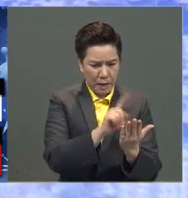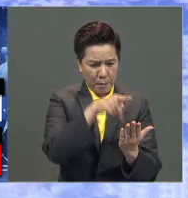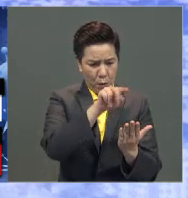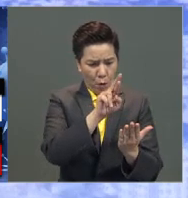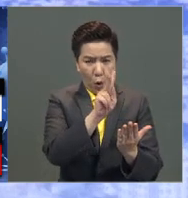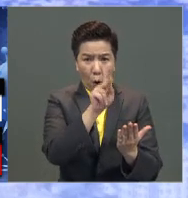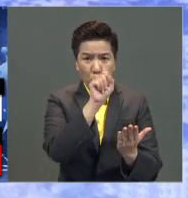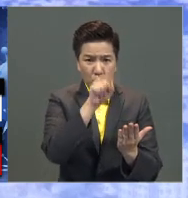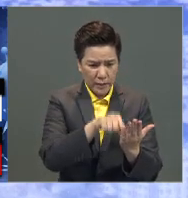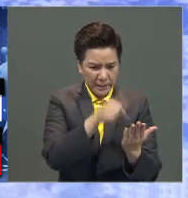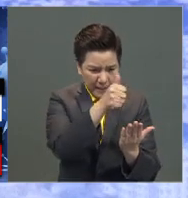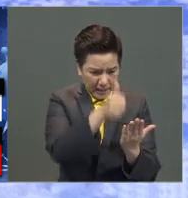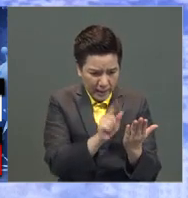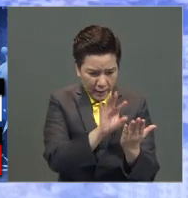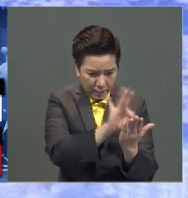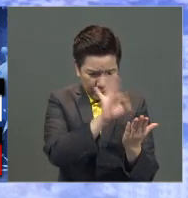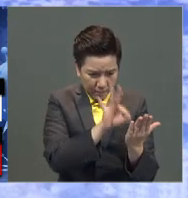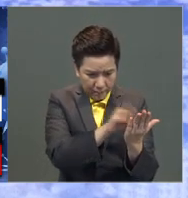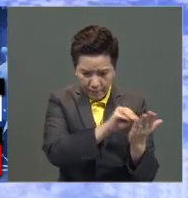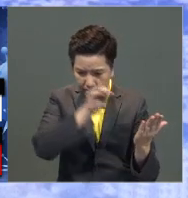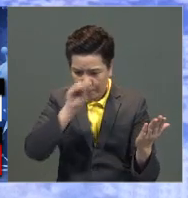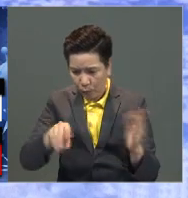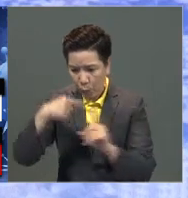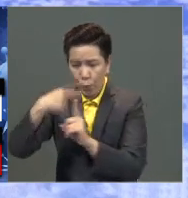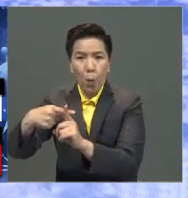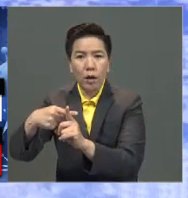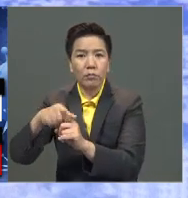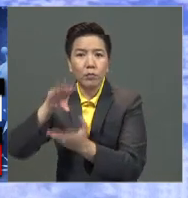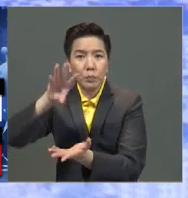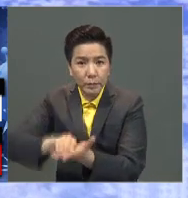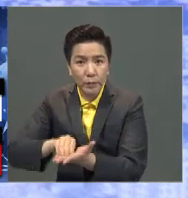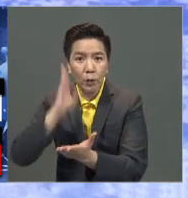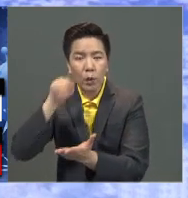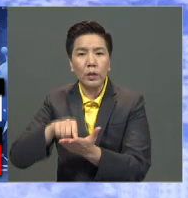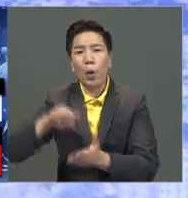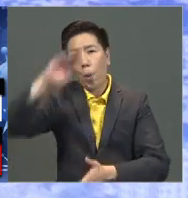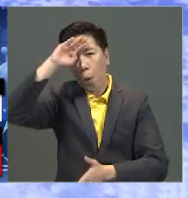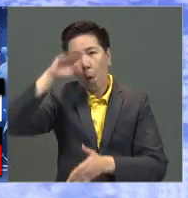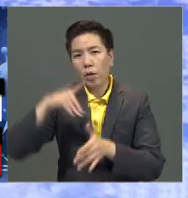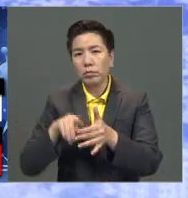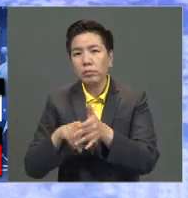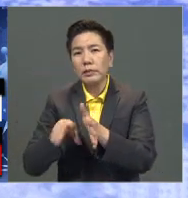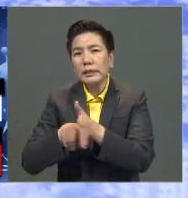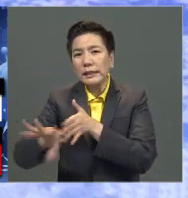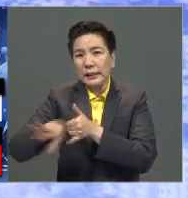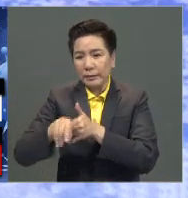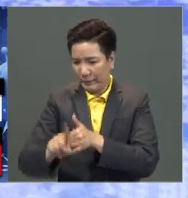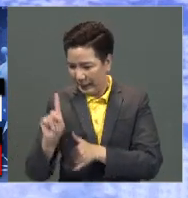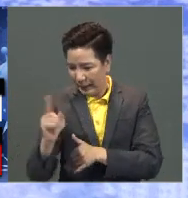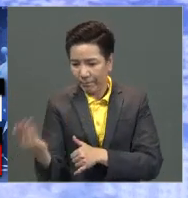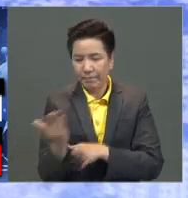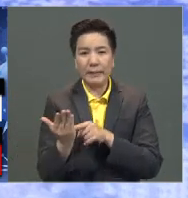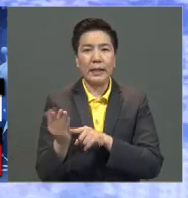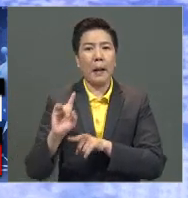เฉินเพื่อมาผนวกกับพรบโรคติดต่อเพื่อในอนาคตจะได้สามารถใช้พรบโรคติดต่อเพียงกฎหมายฉบับเดียวได้